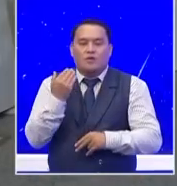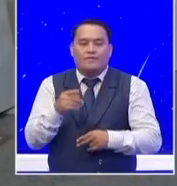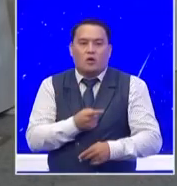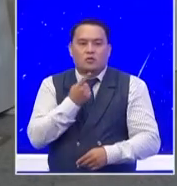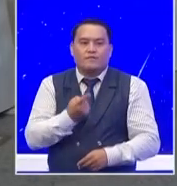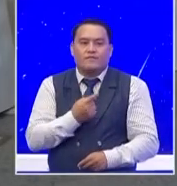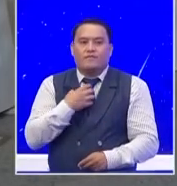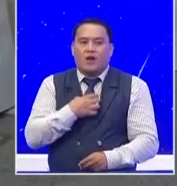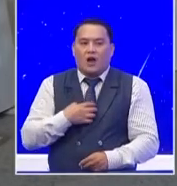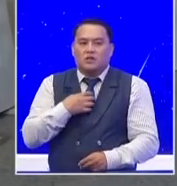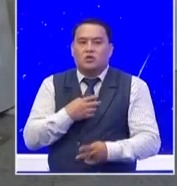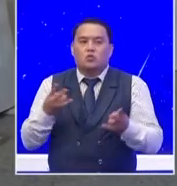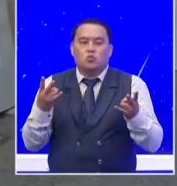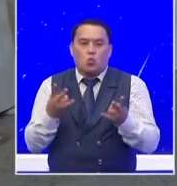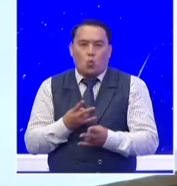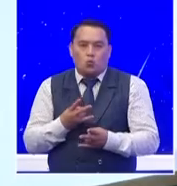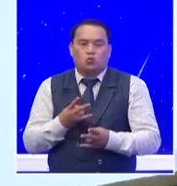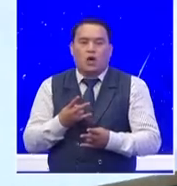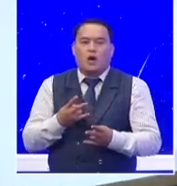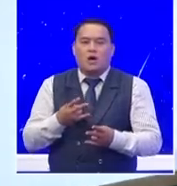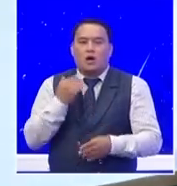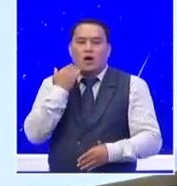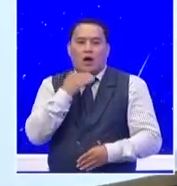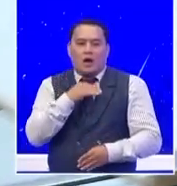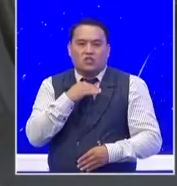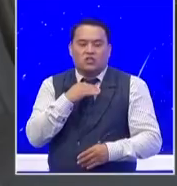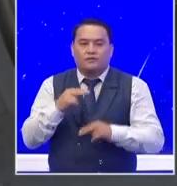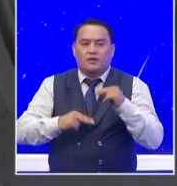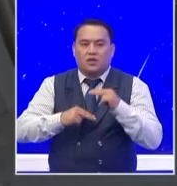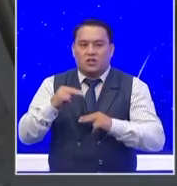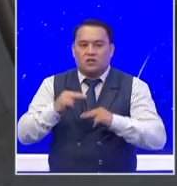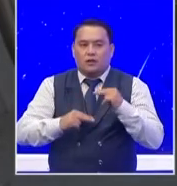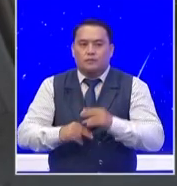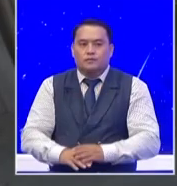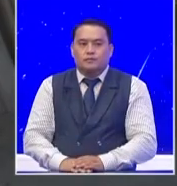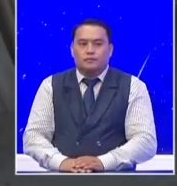самым важным и первостепенным элементом является качество строительства.